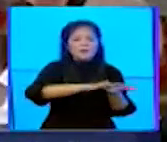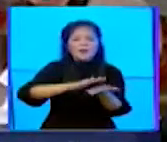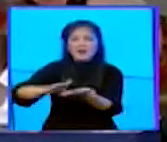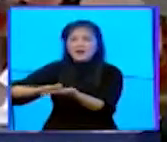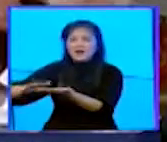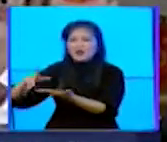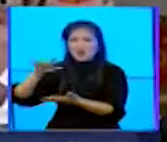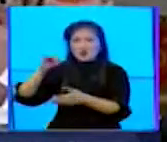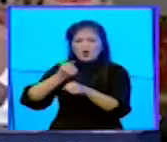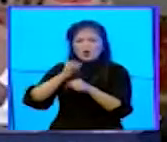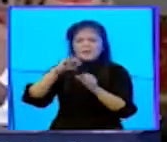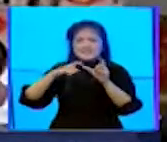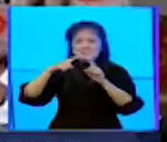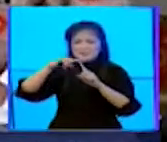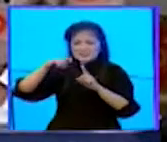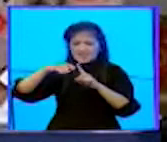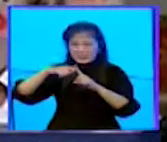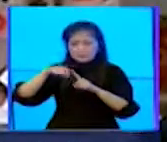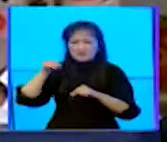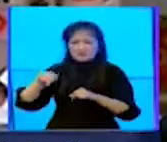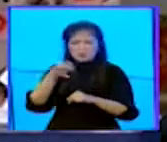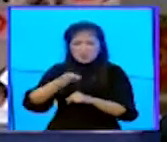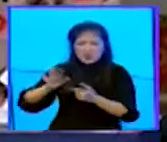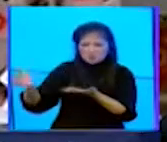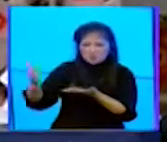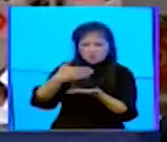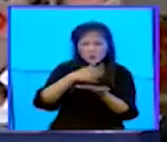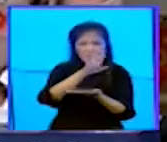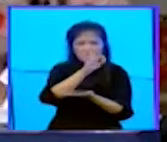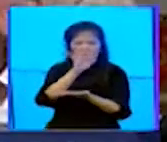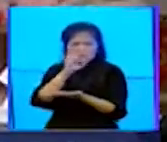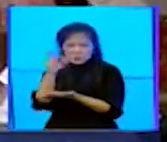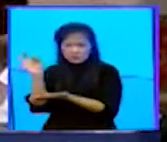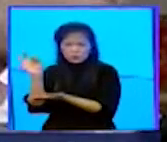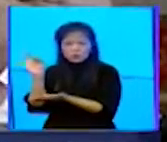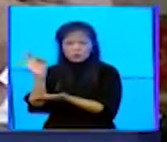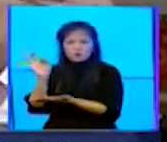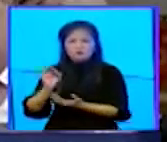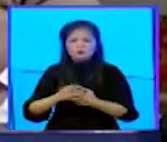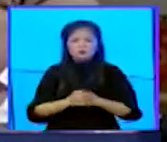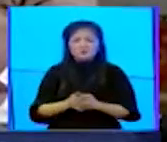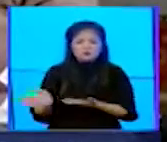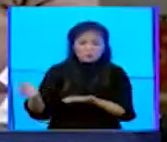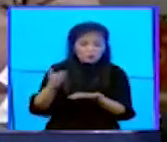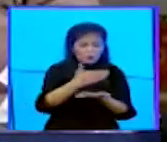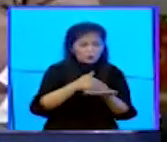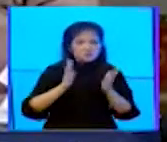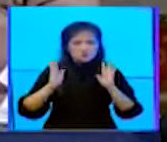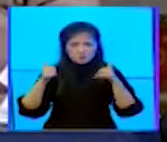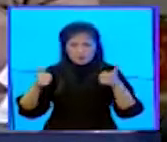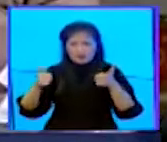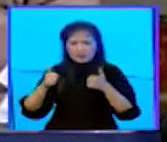sudah baru terkumpul 500 ribu ya itu. 500 ribu sudah terkumpul ya.